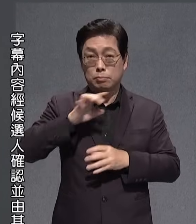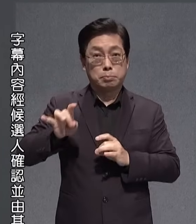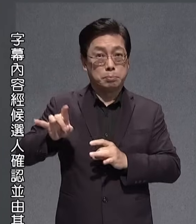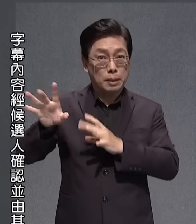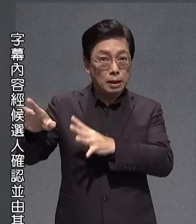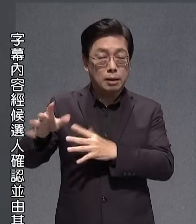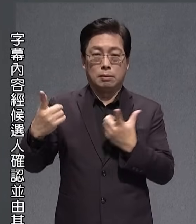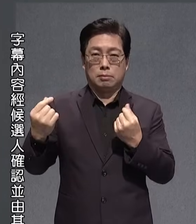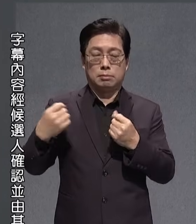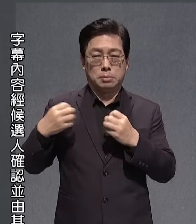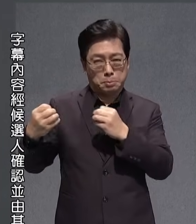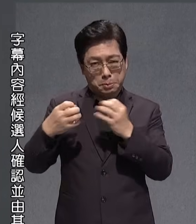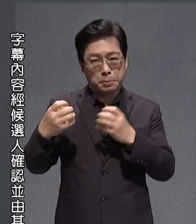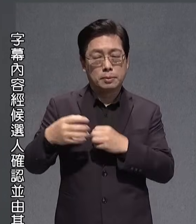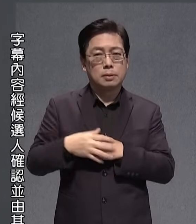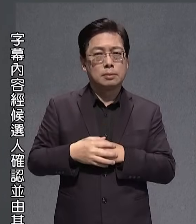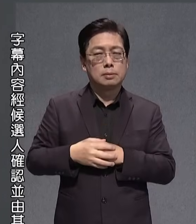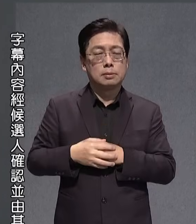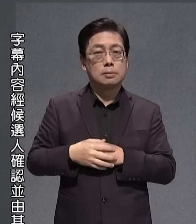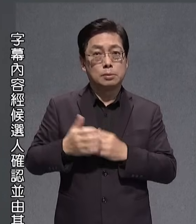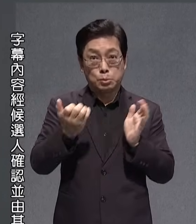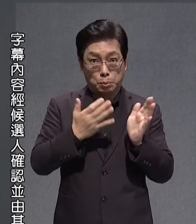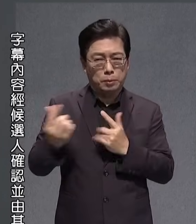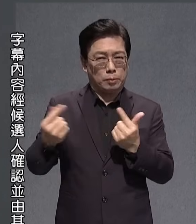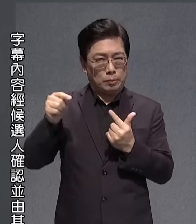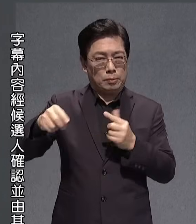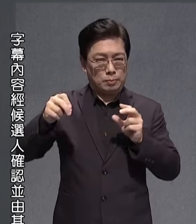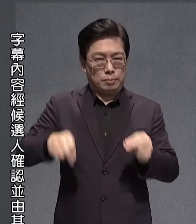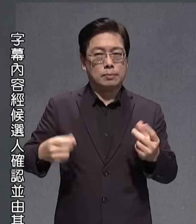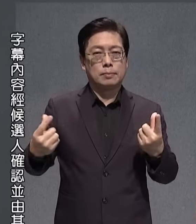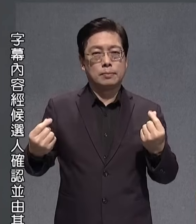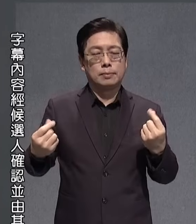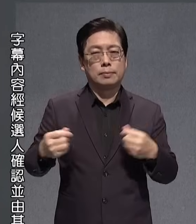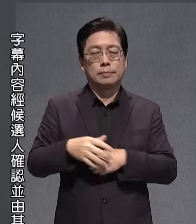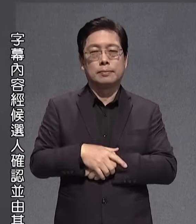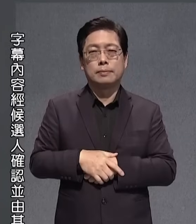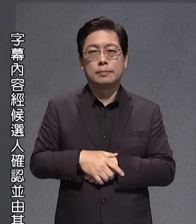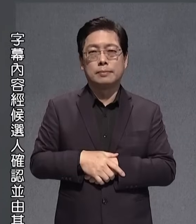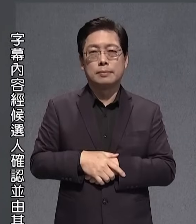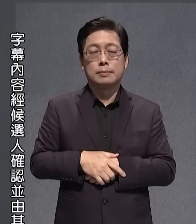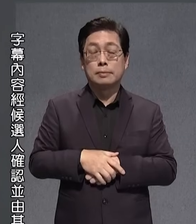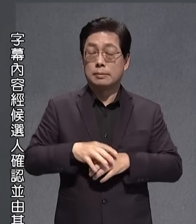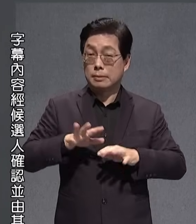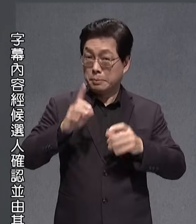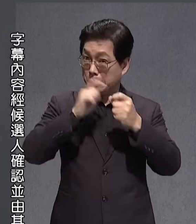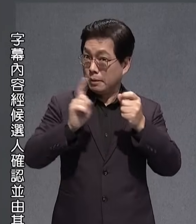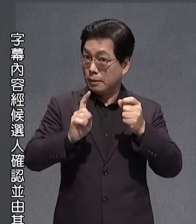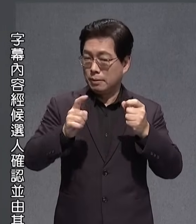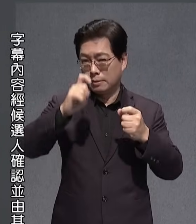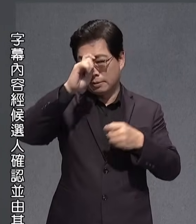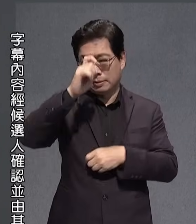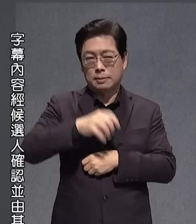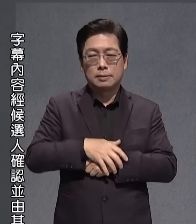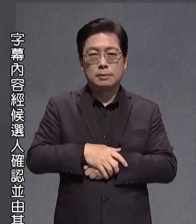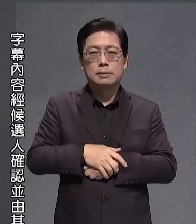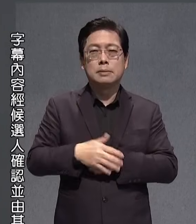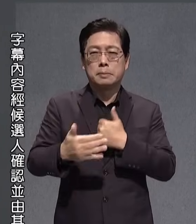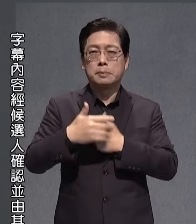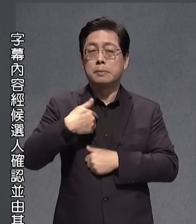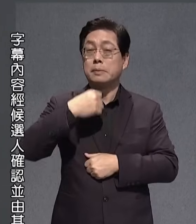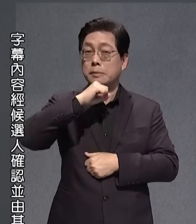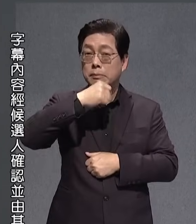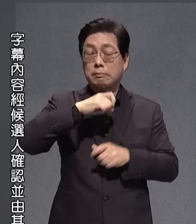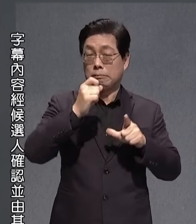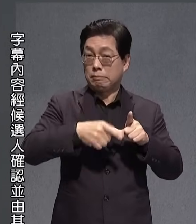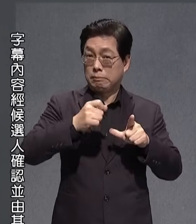亚，也在洽签甚至谈判类似的协议。目的就是希望让台湾的